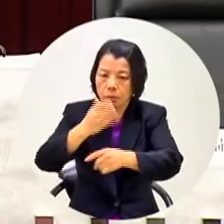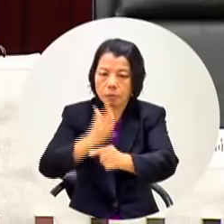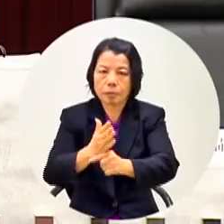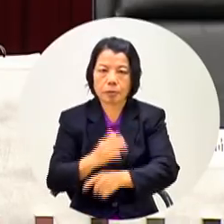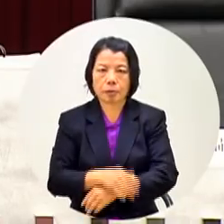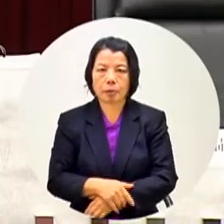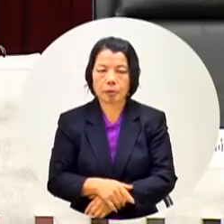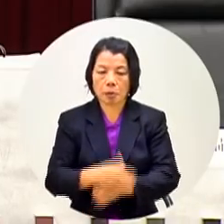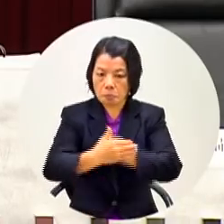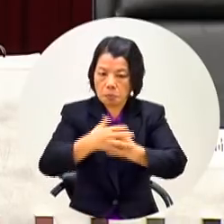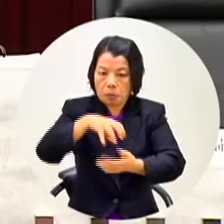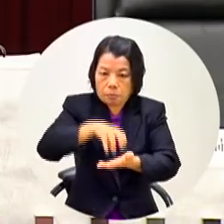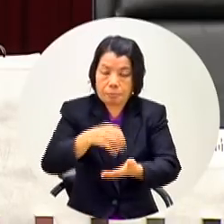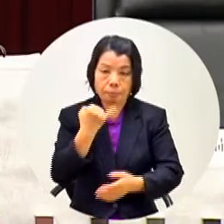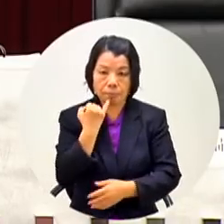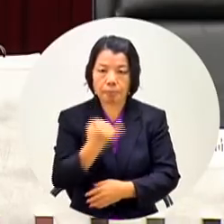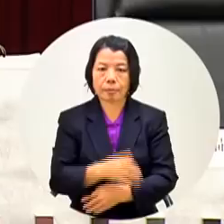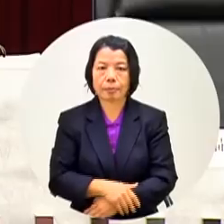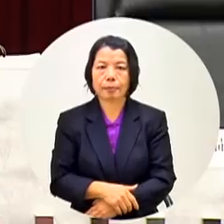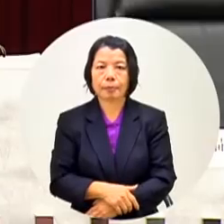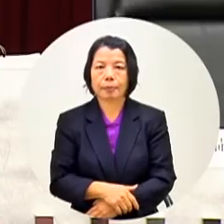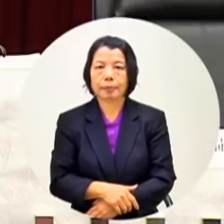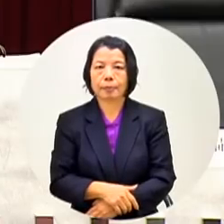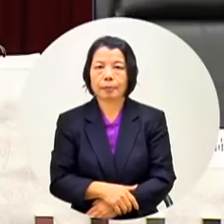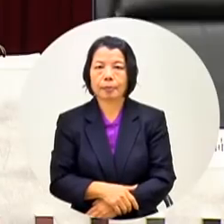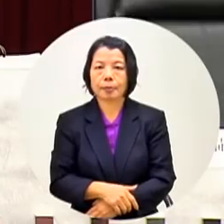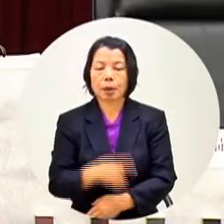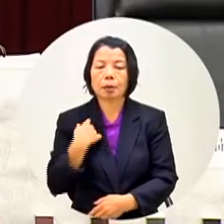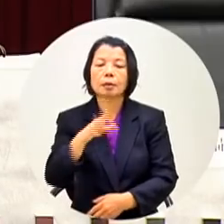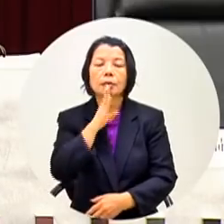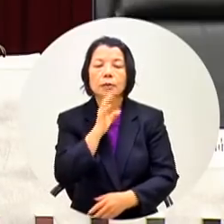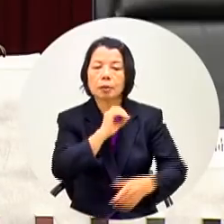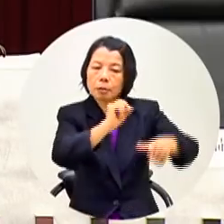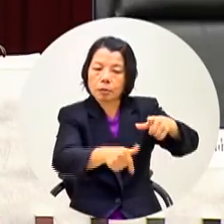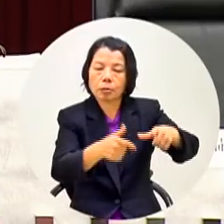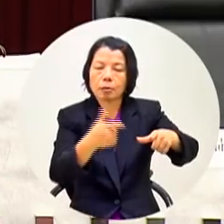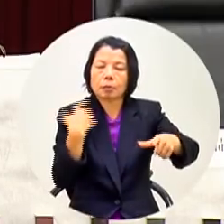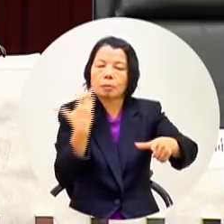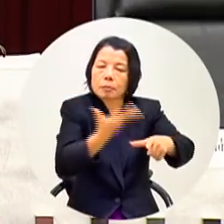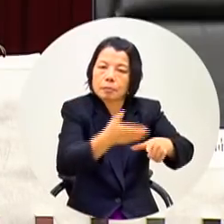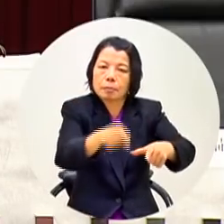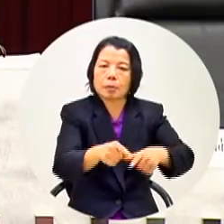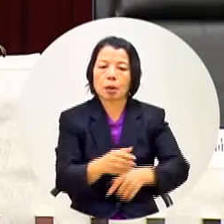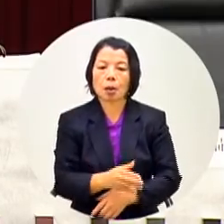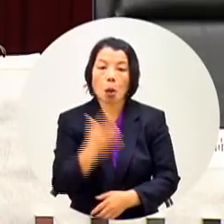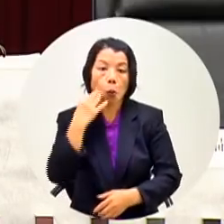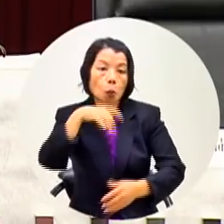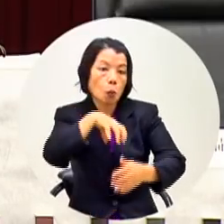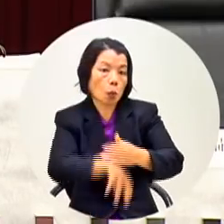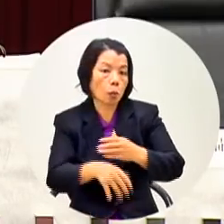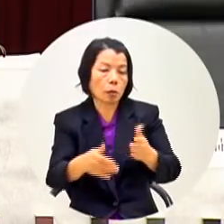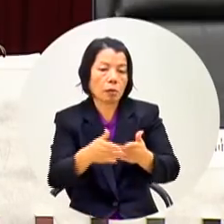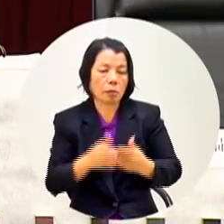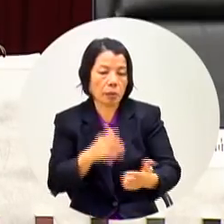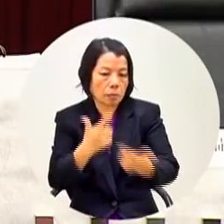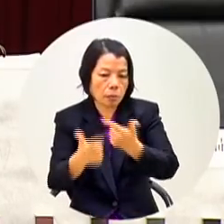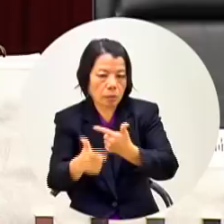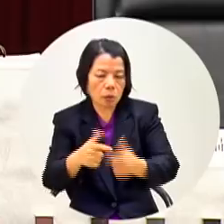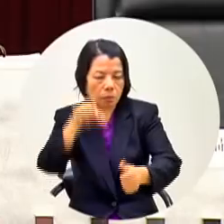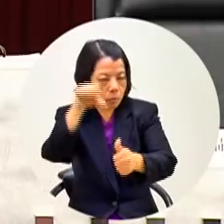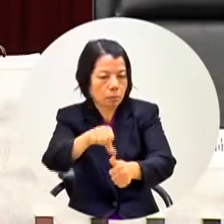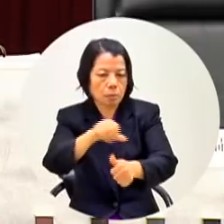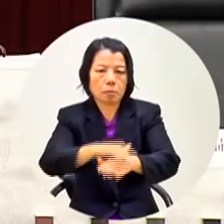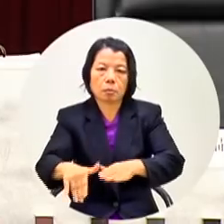是包商的责任哦，也就是在里面，如果他不能够达到预测到底，我们要罚款。哦，当然他技术上。 啊，如果袂当